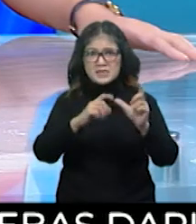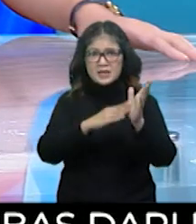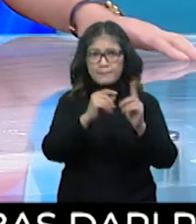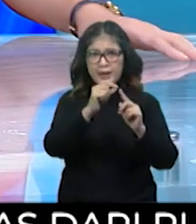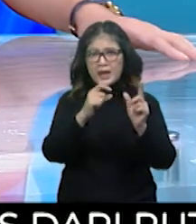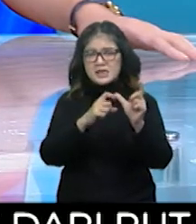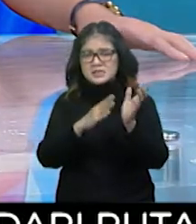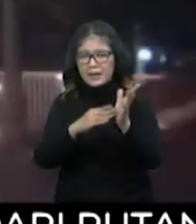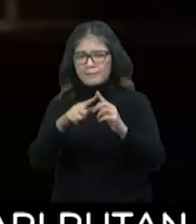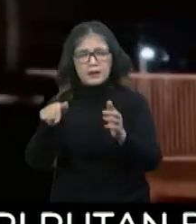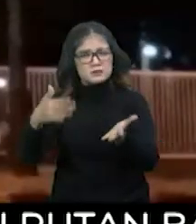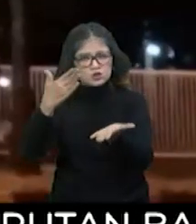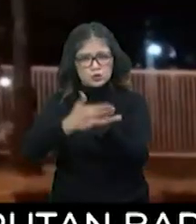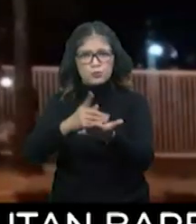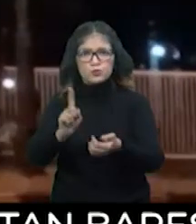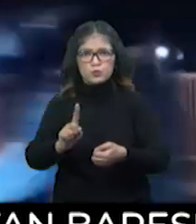dihentikan.